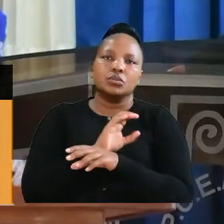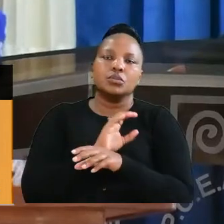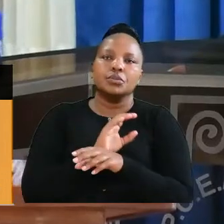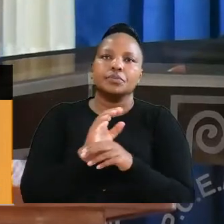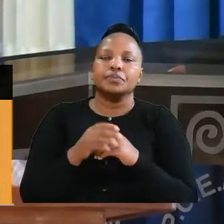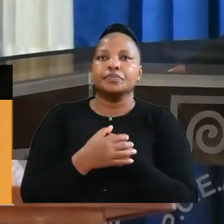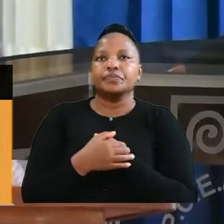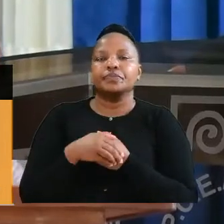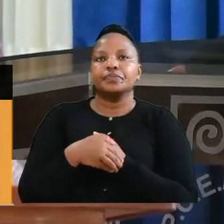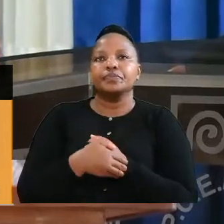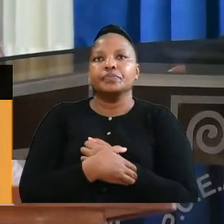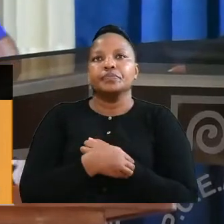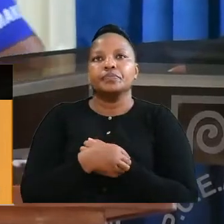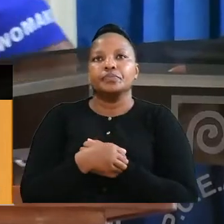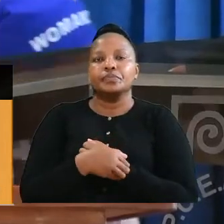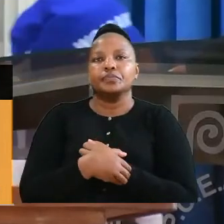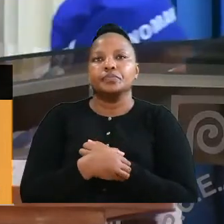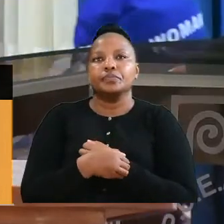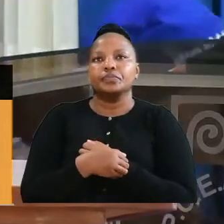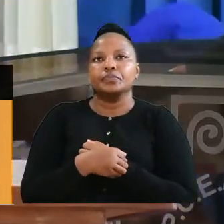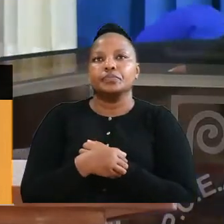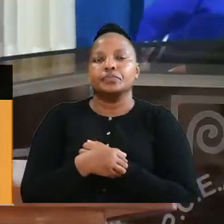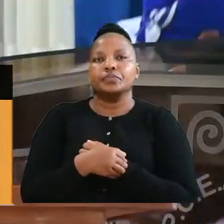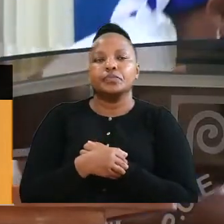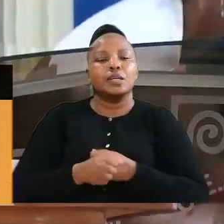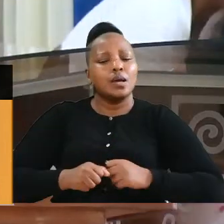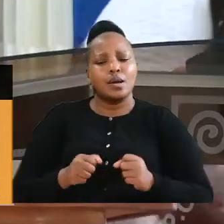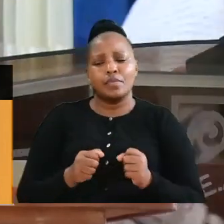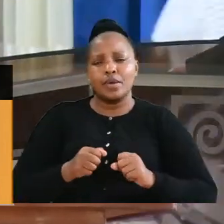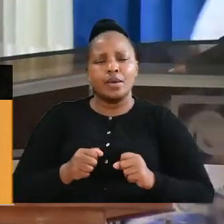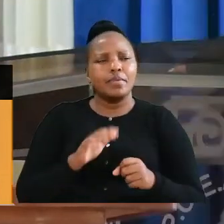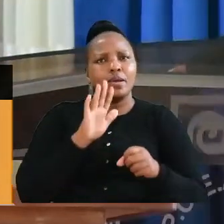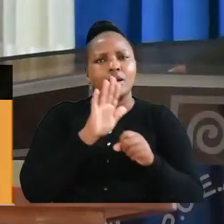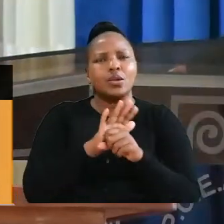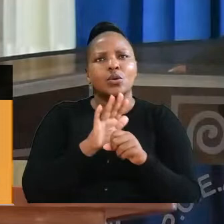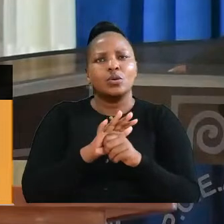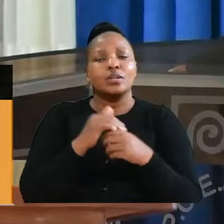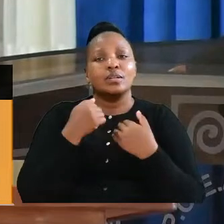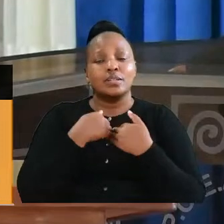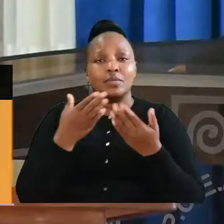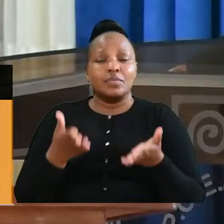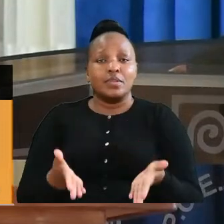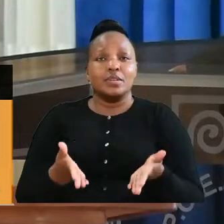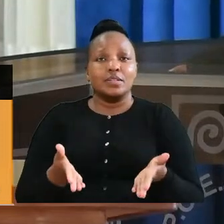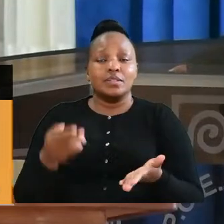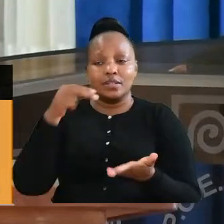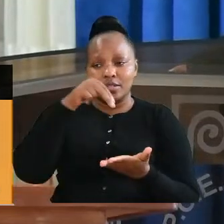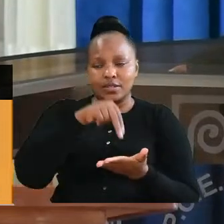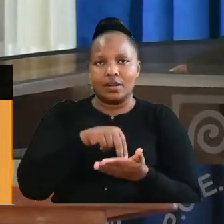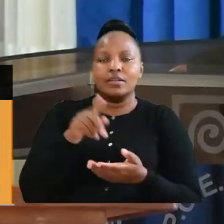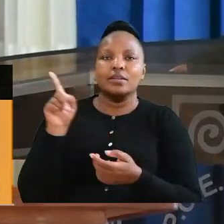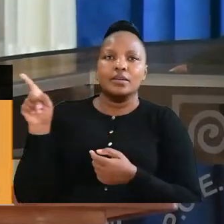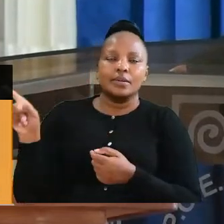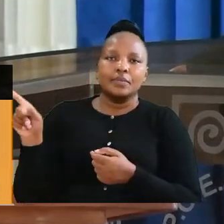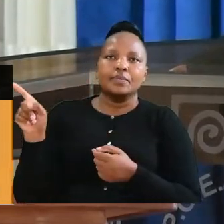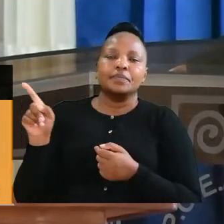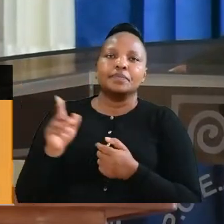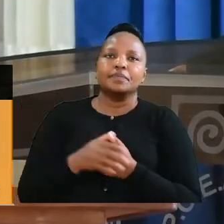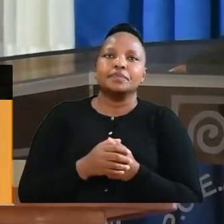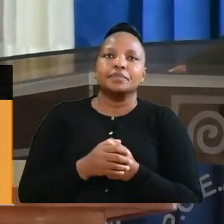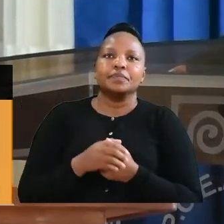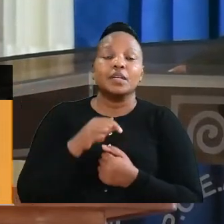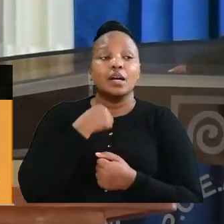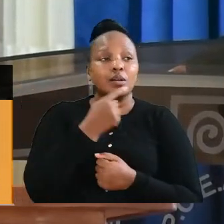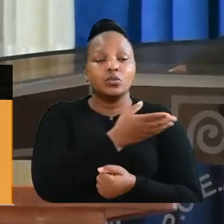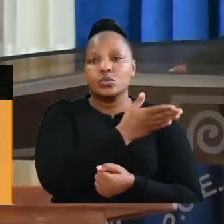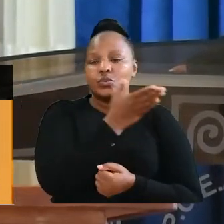Presbytery. Huwa ni furaha kubwa sana kwangu kupata nafasi kusimama hapa ili